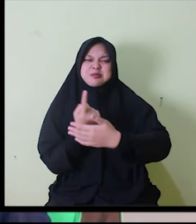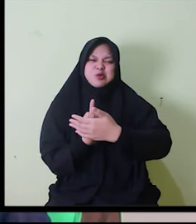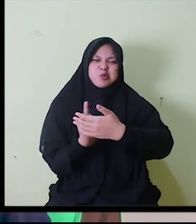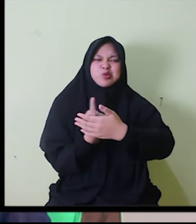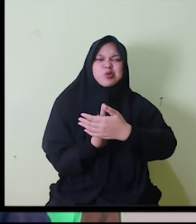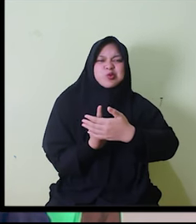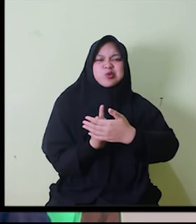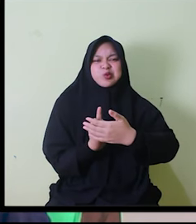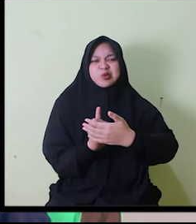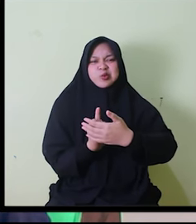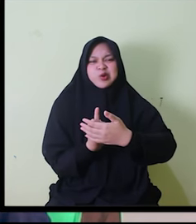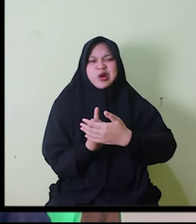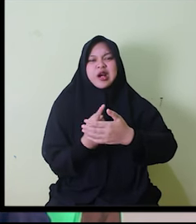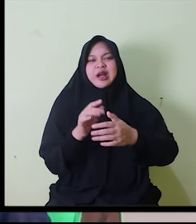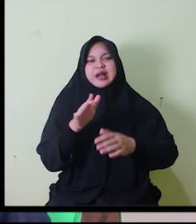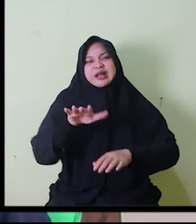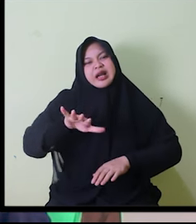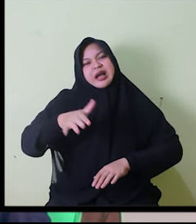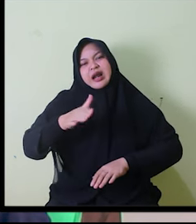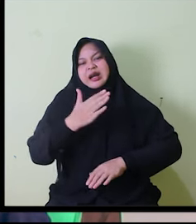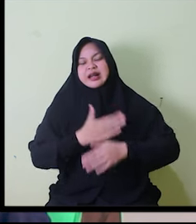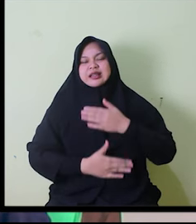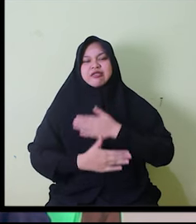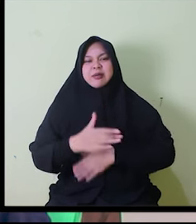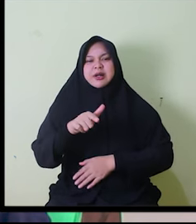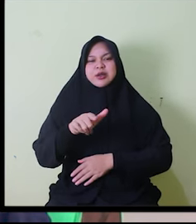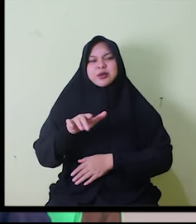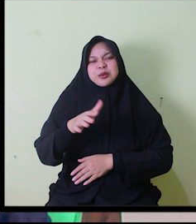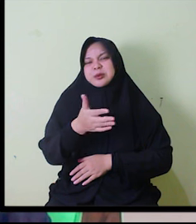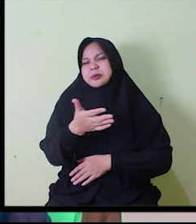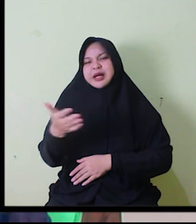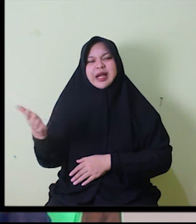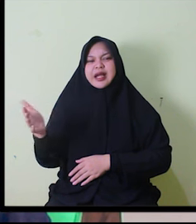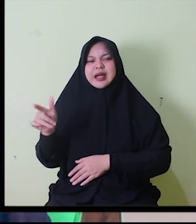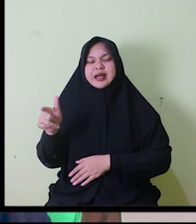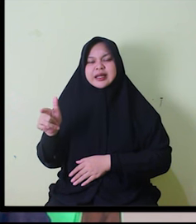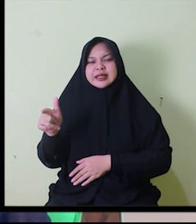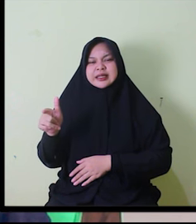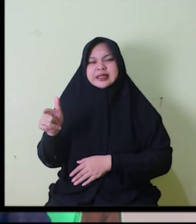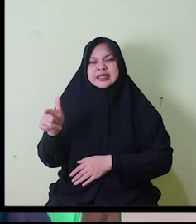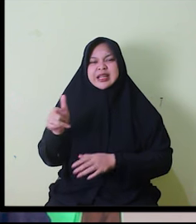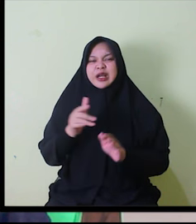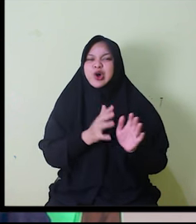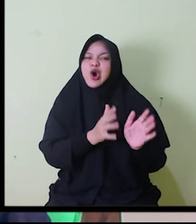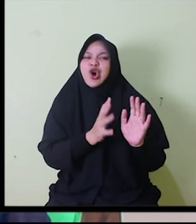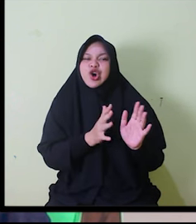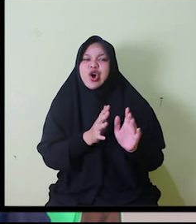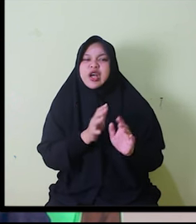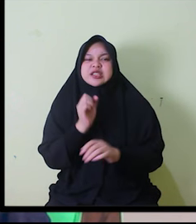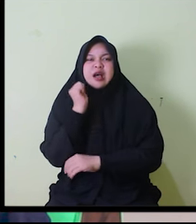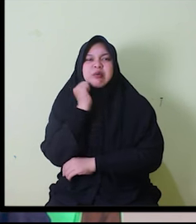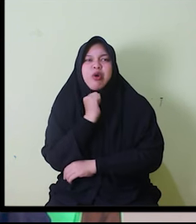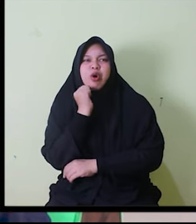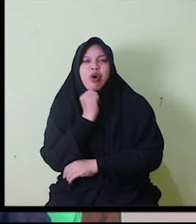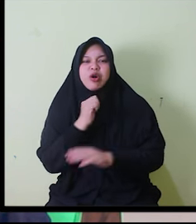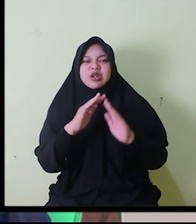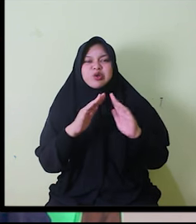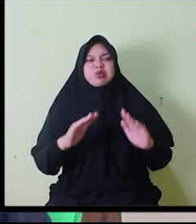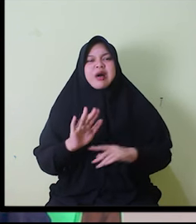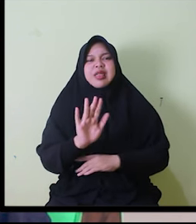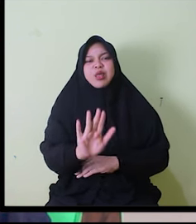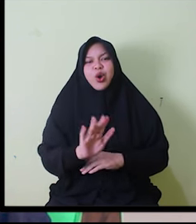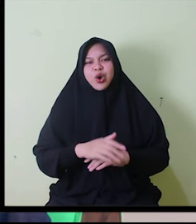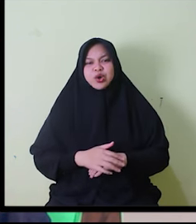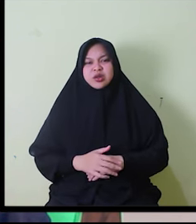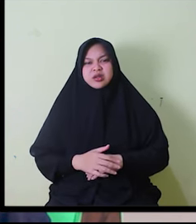itu ee mereka itu apa namanya ya Ee nongkrong aja bengong aja di rumah jadi ee enggak